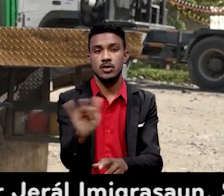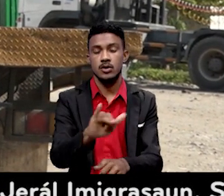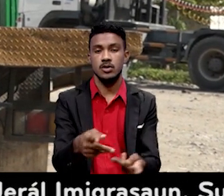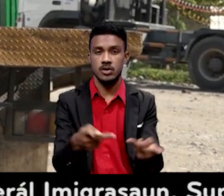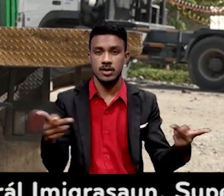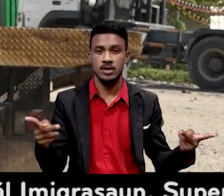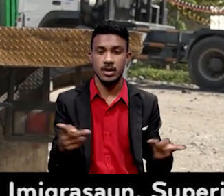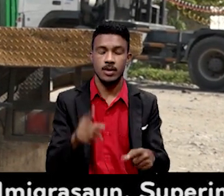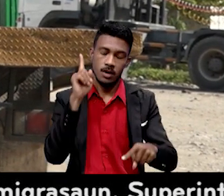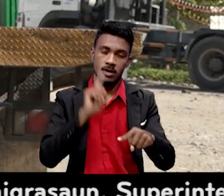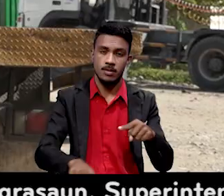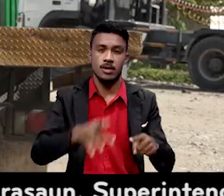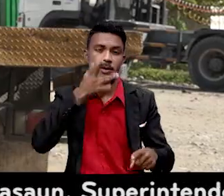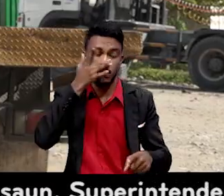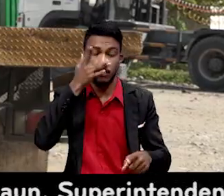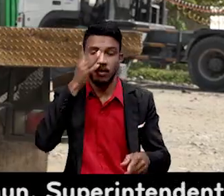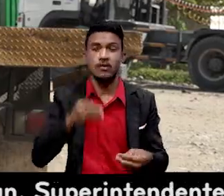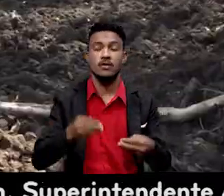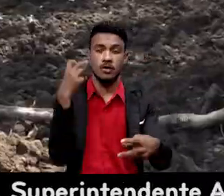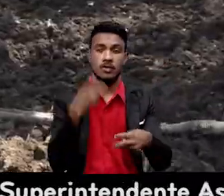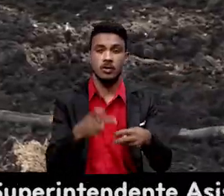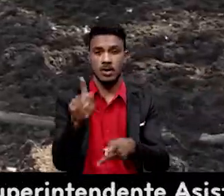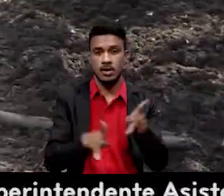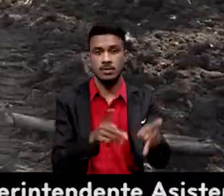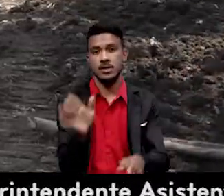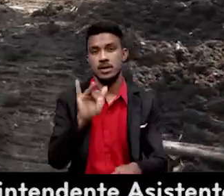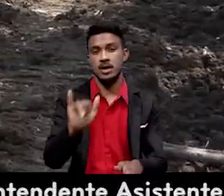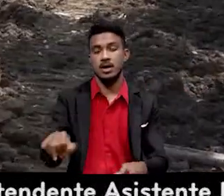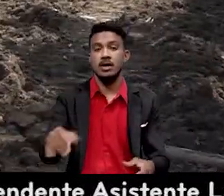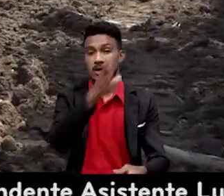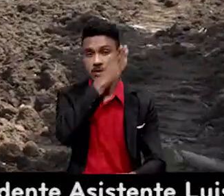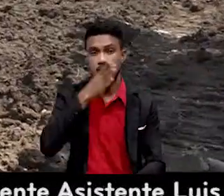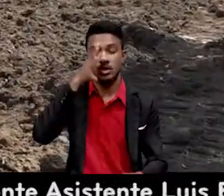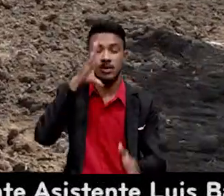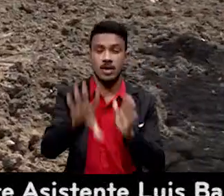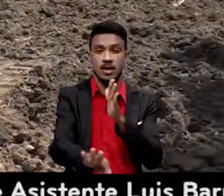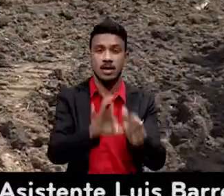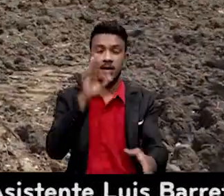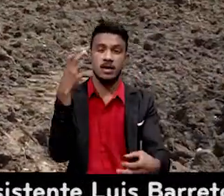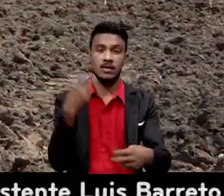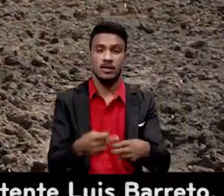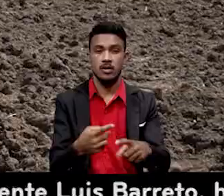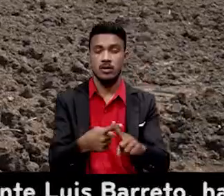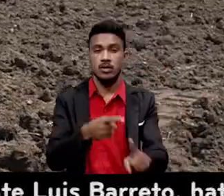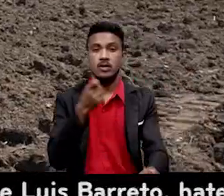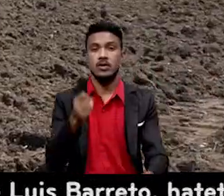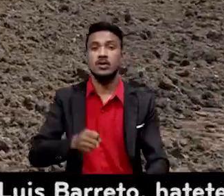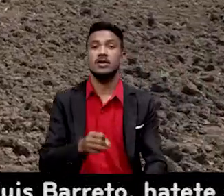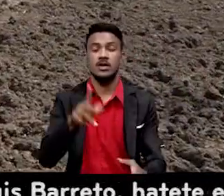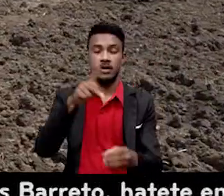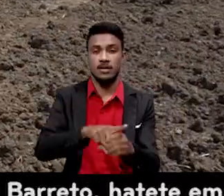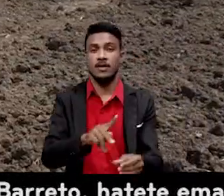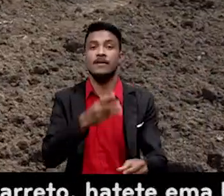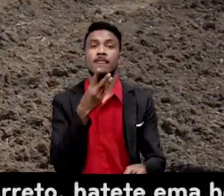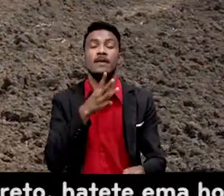bele impactu ba komunidad sira Tos ne be afeta husi tahu mistura ho filmazen hidrocarbonetos